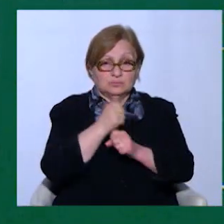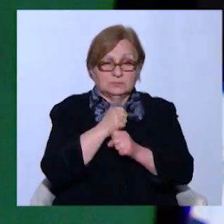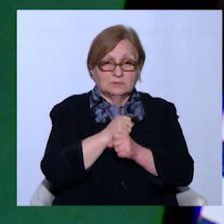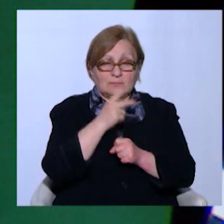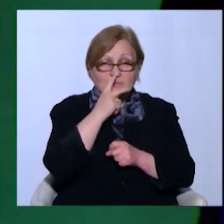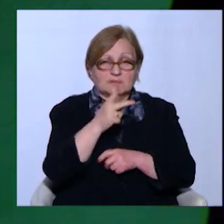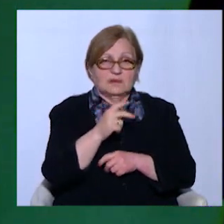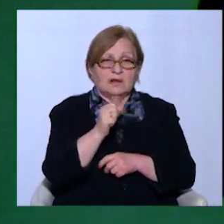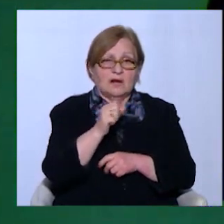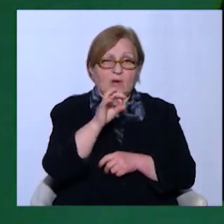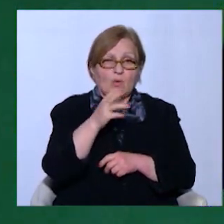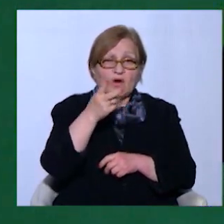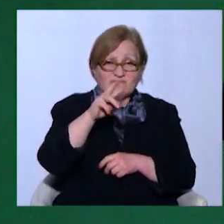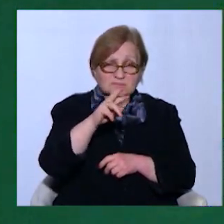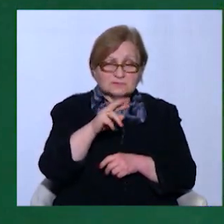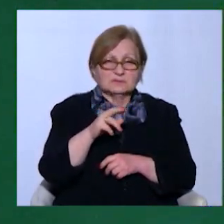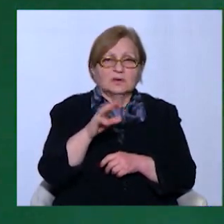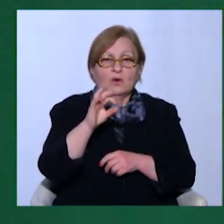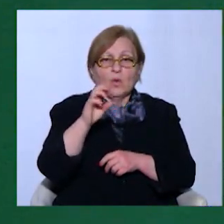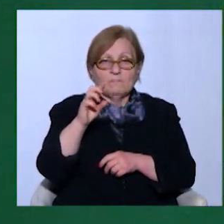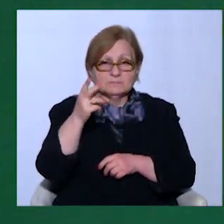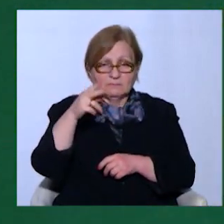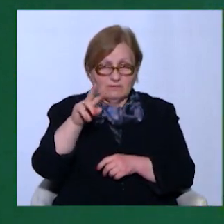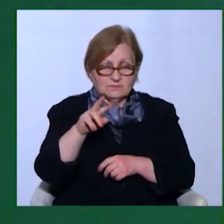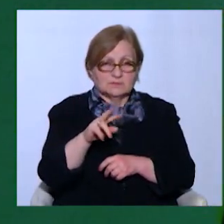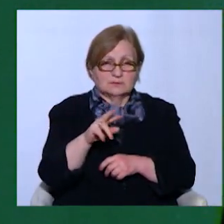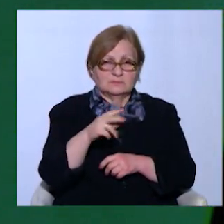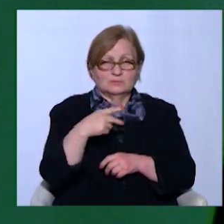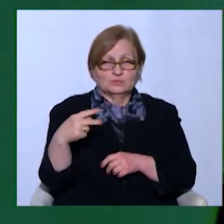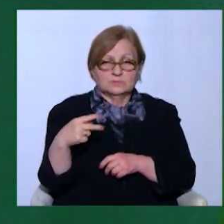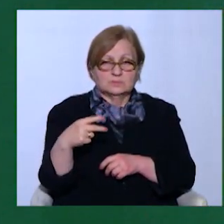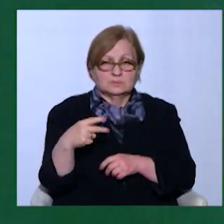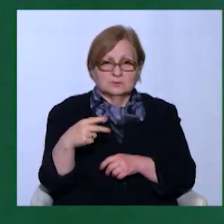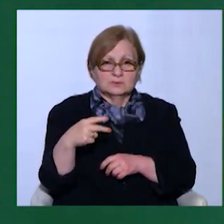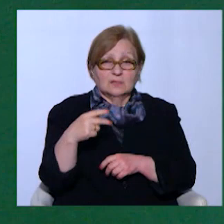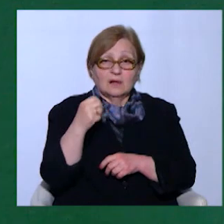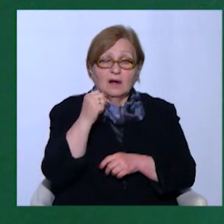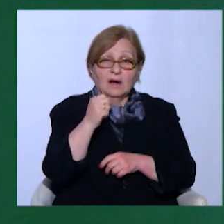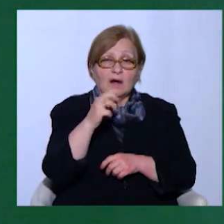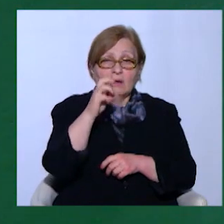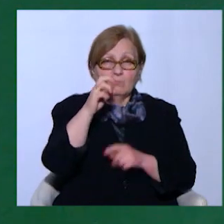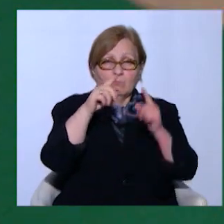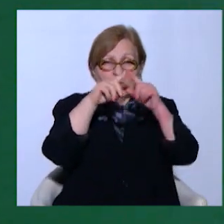კვადრატს პლუს OB-ს კვადრატი უდრის AB-ს კვადრატს.